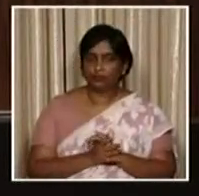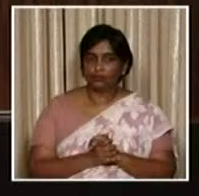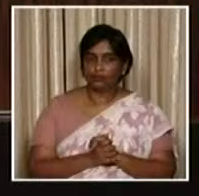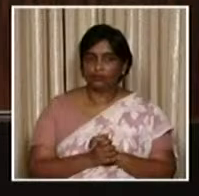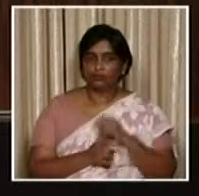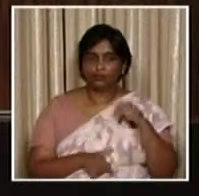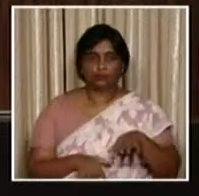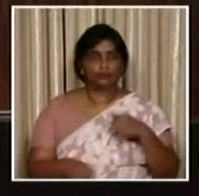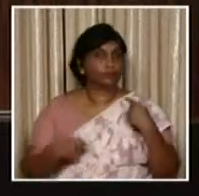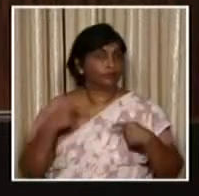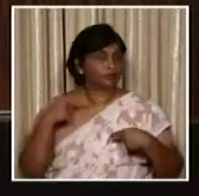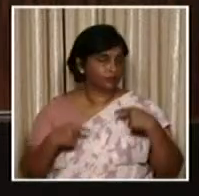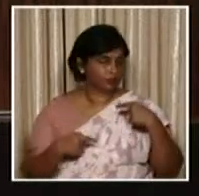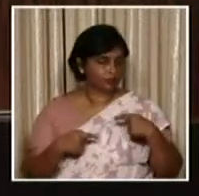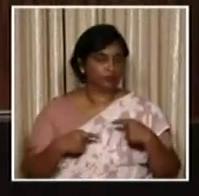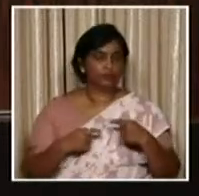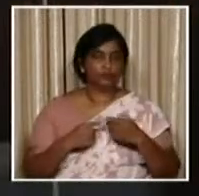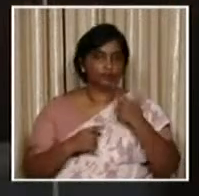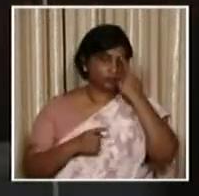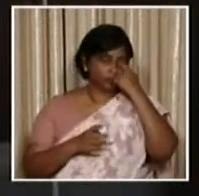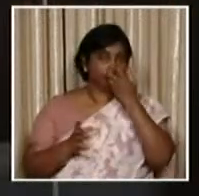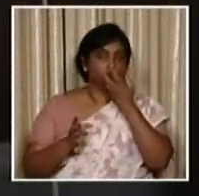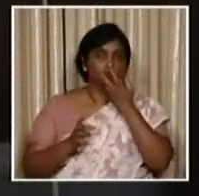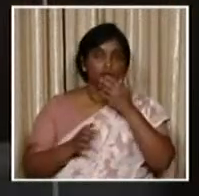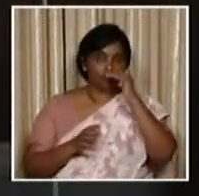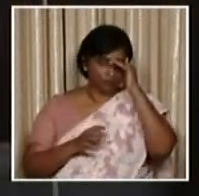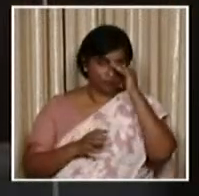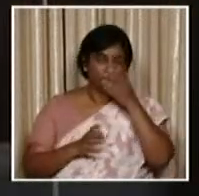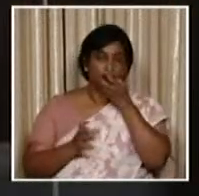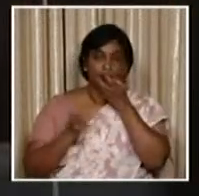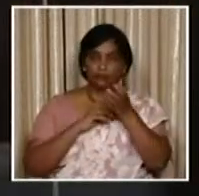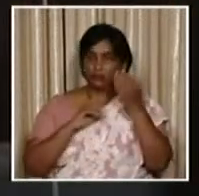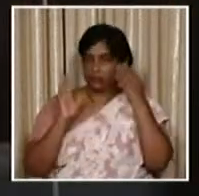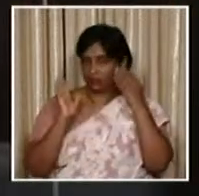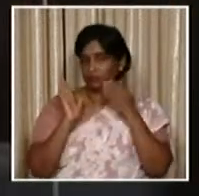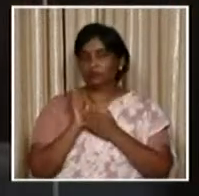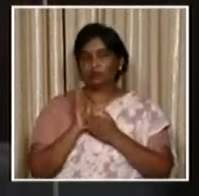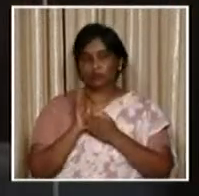Ada Ivadaya Pasku Irida Praharaya Gana.